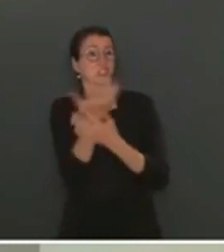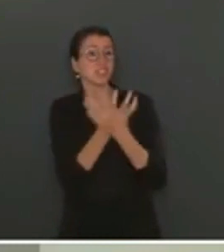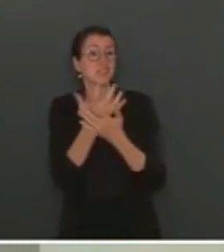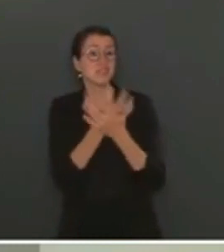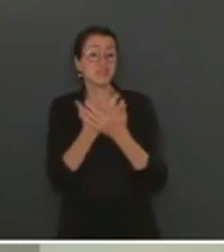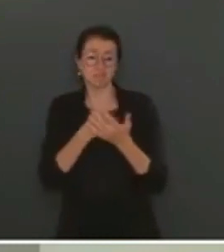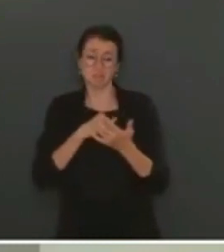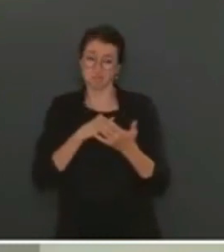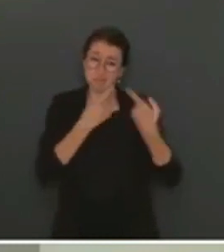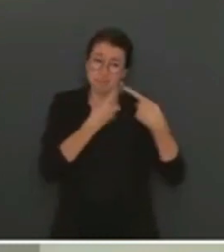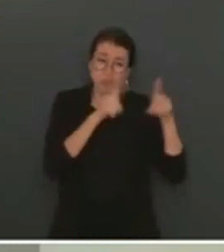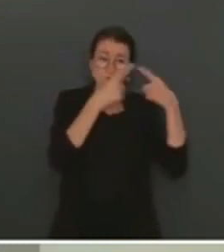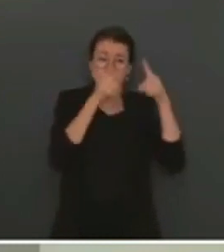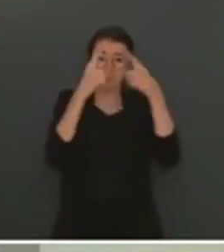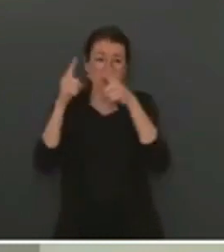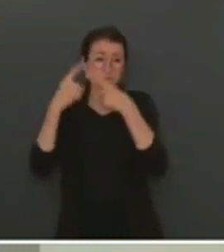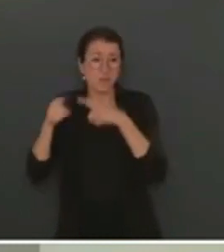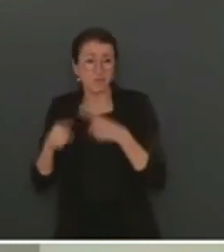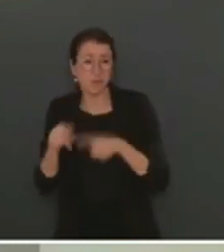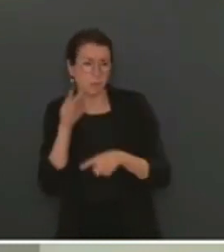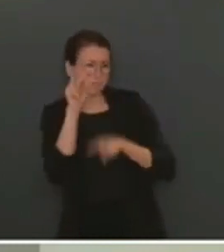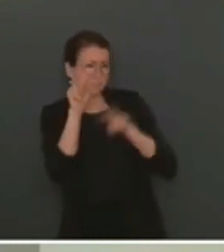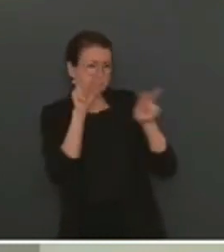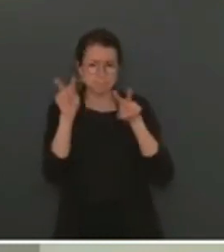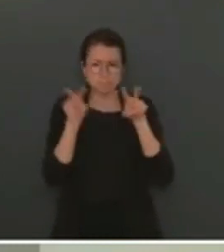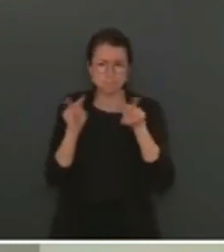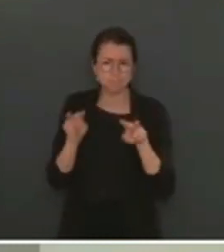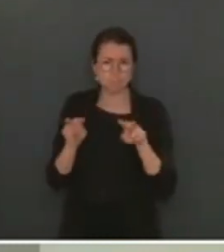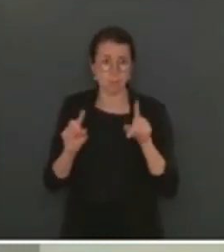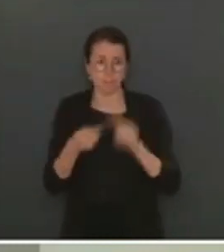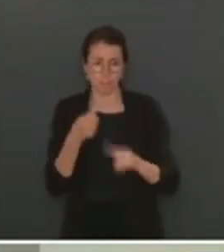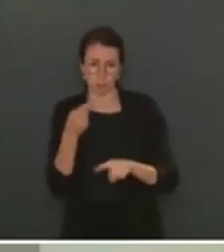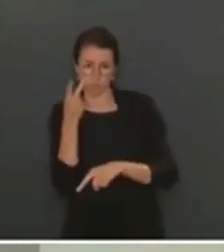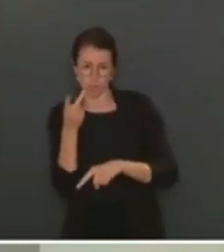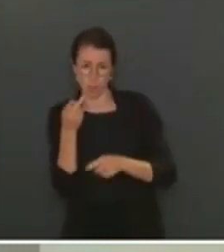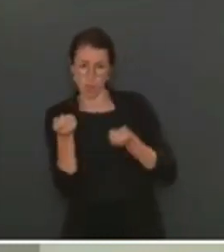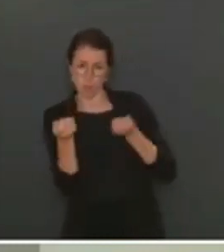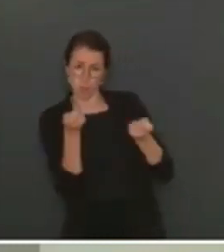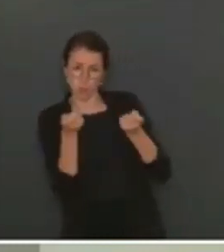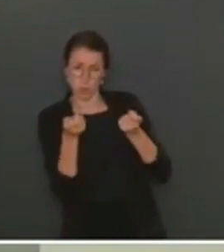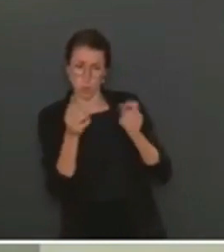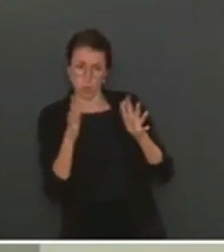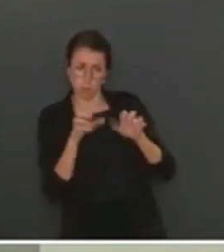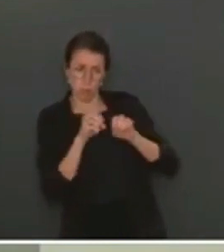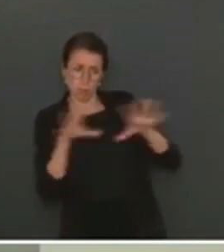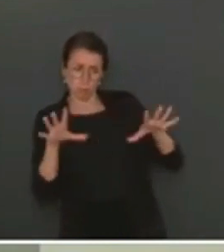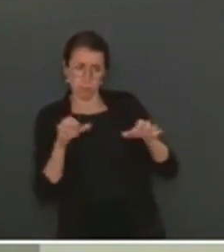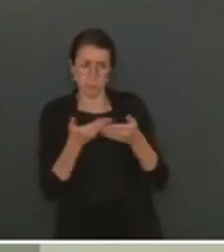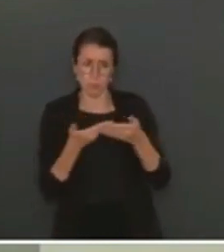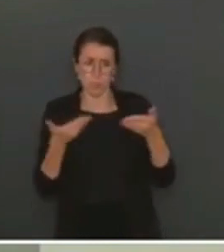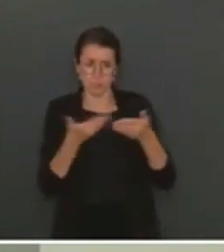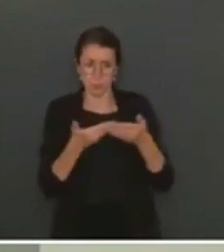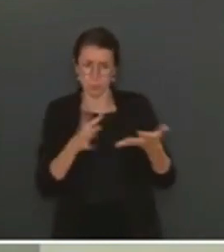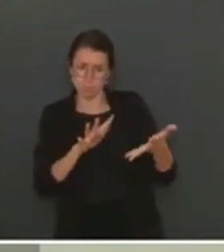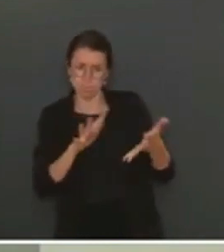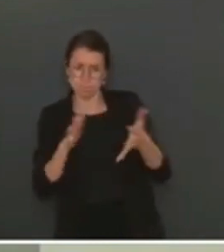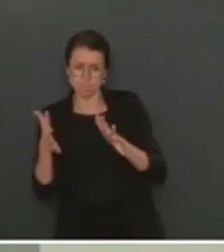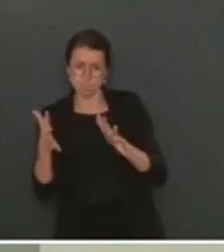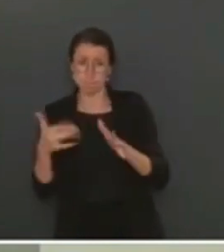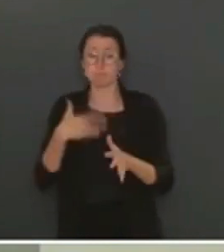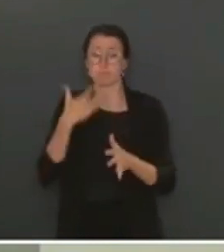الدراسي سيكون خمسة ايام كاملة ويمكن اعتماد رمز اللون البرتقالي في بعض البلديات